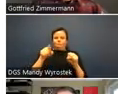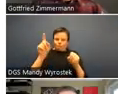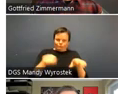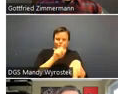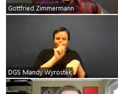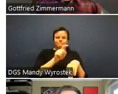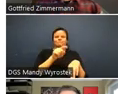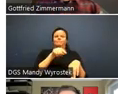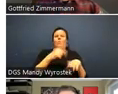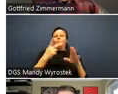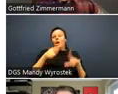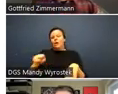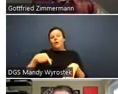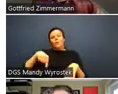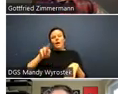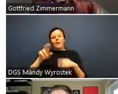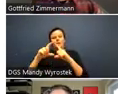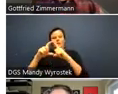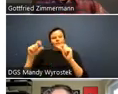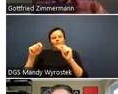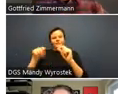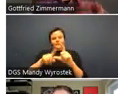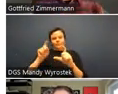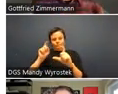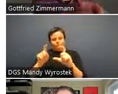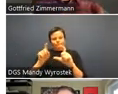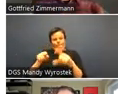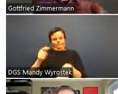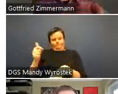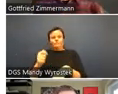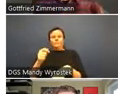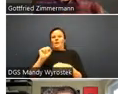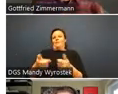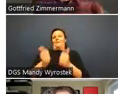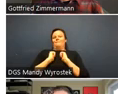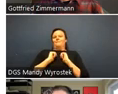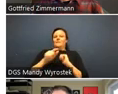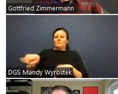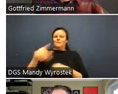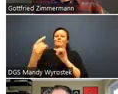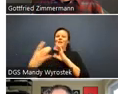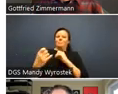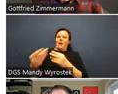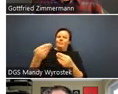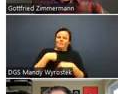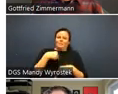Webinar. Und jetzt zurück an dich, Gregor. Gut, vielen Dank,